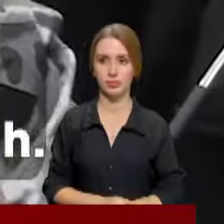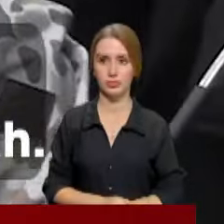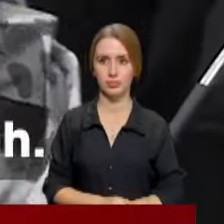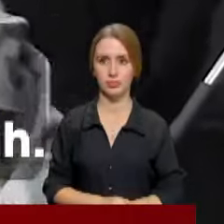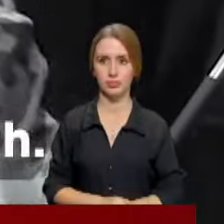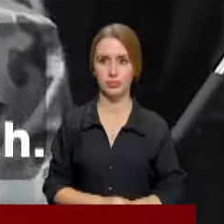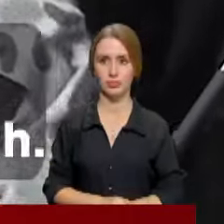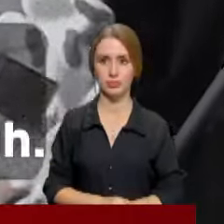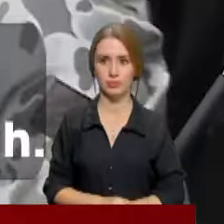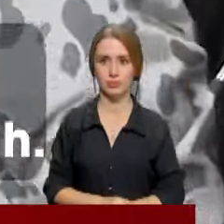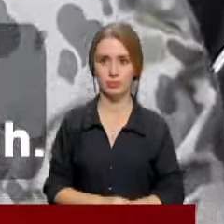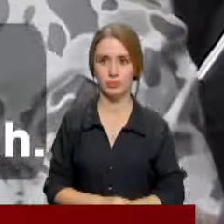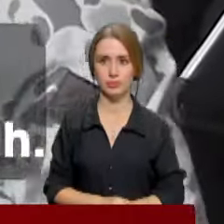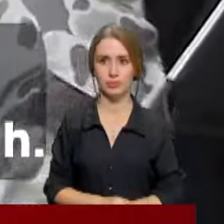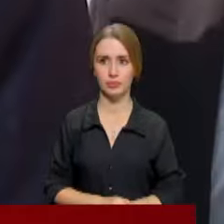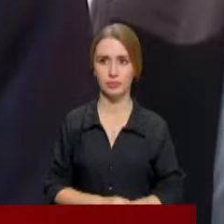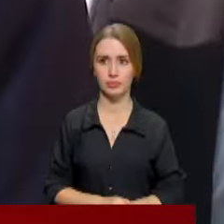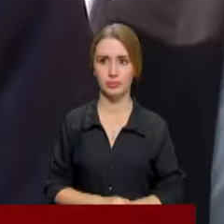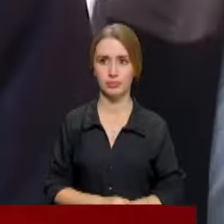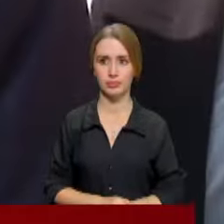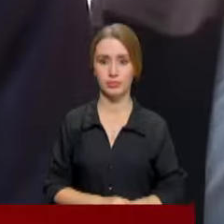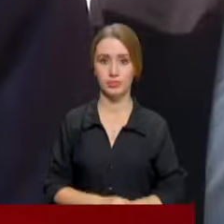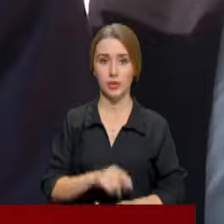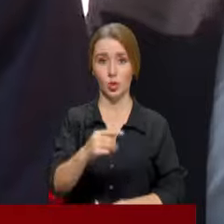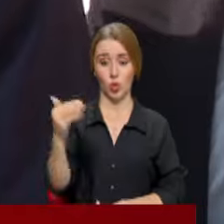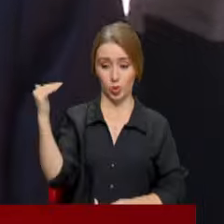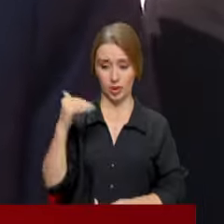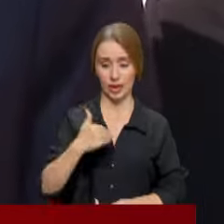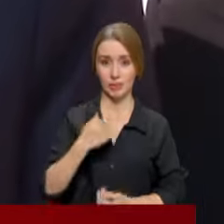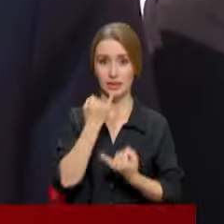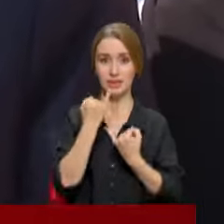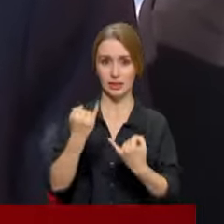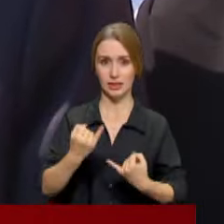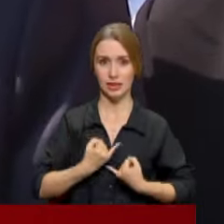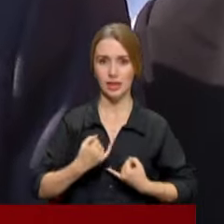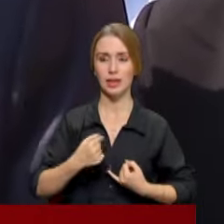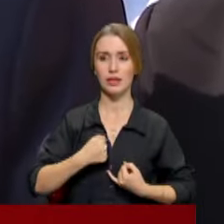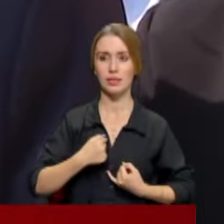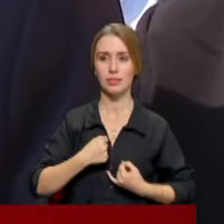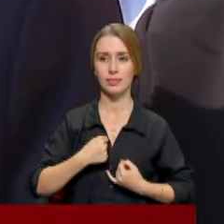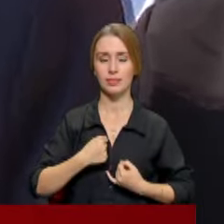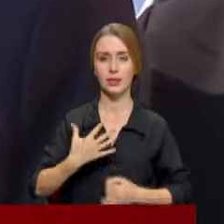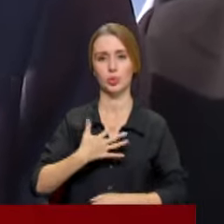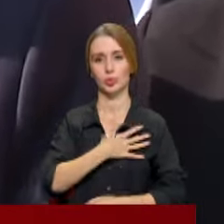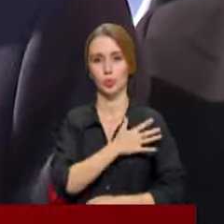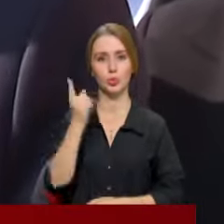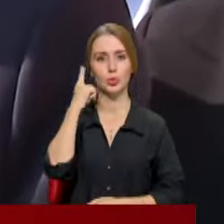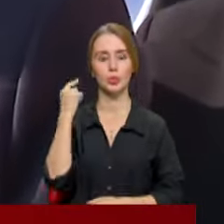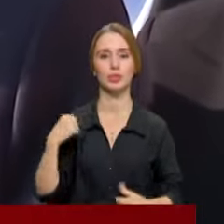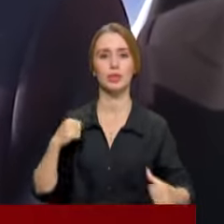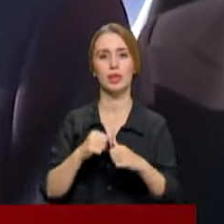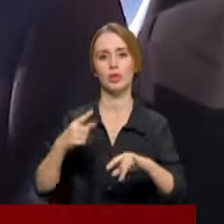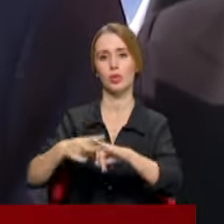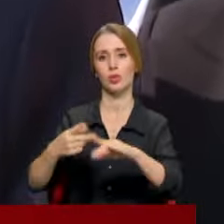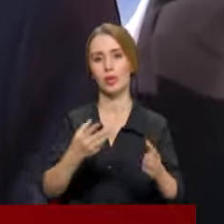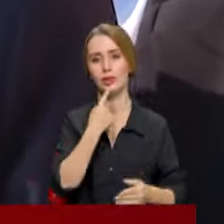Geçmiş olsuna geldi. Evet. Ama düzelteceğiz her şeyi. Gelişleri, bizleri ziyaret etmesi bizler için büyük bir onur. Tekrar hoş